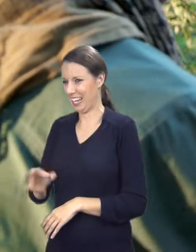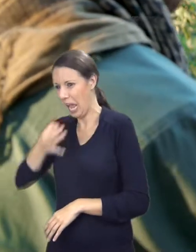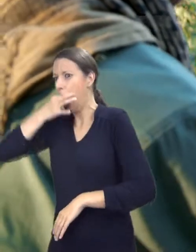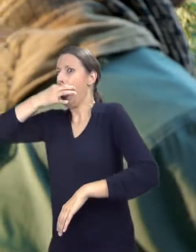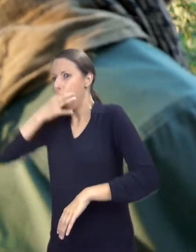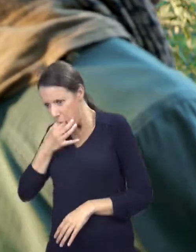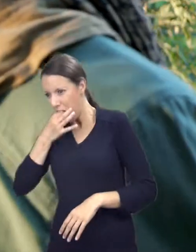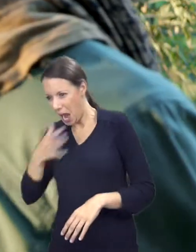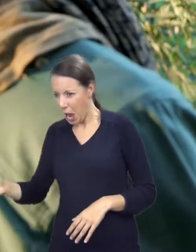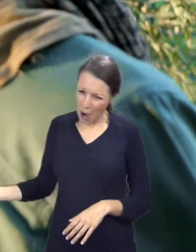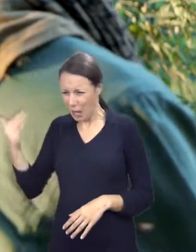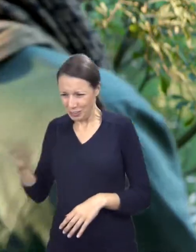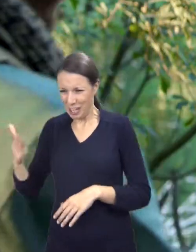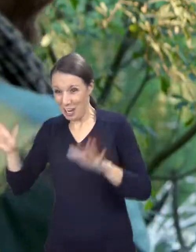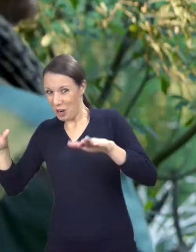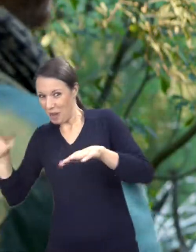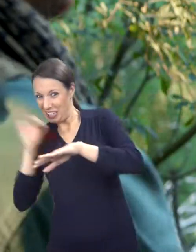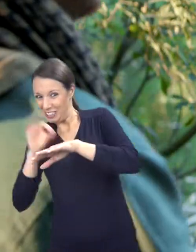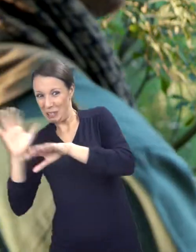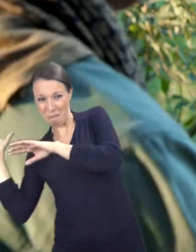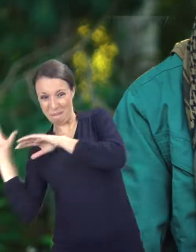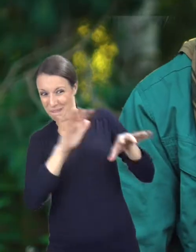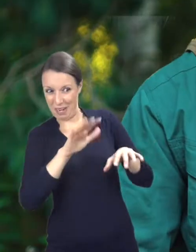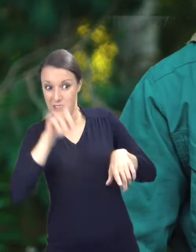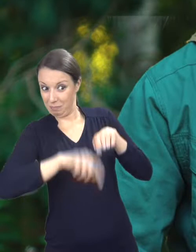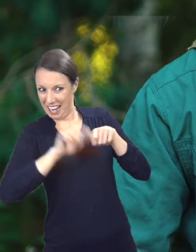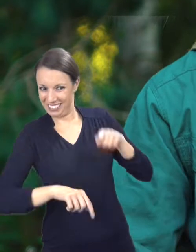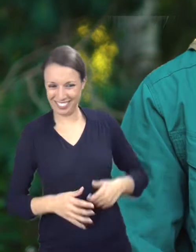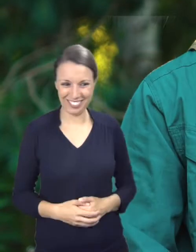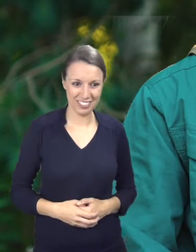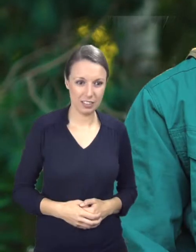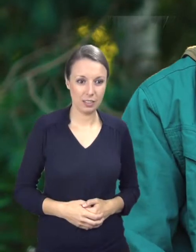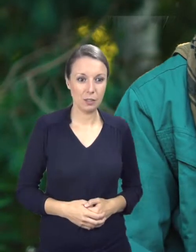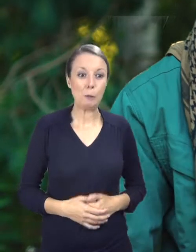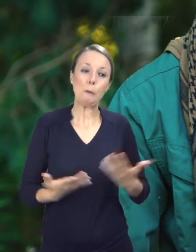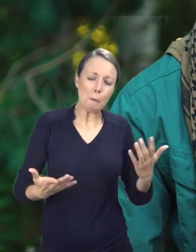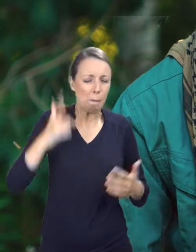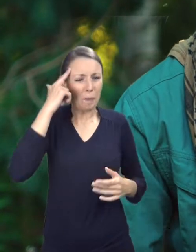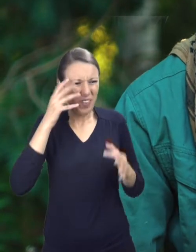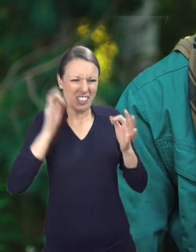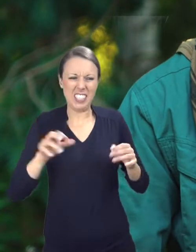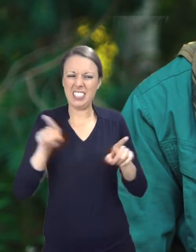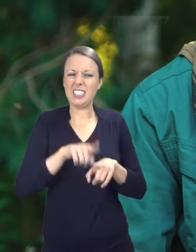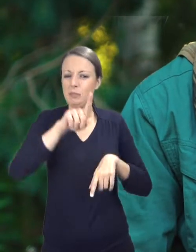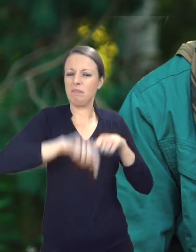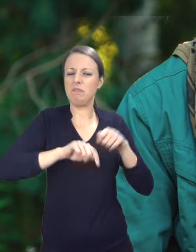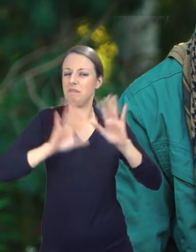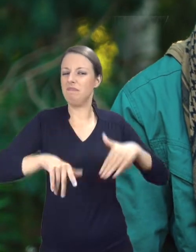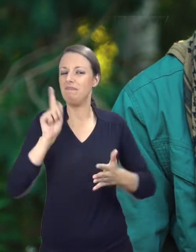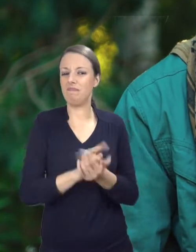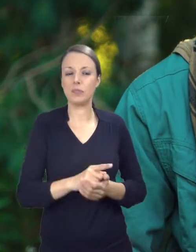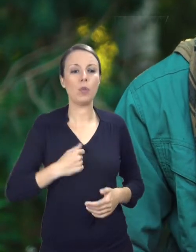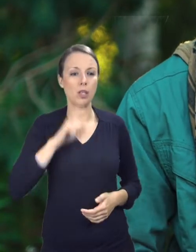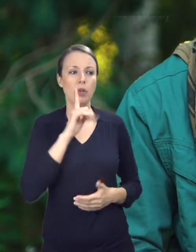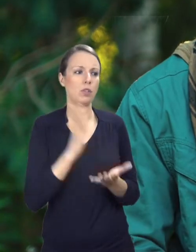i tutaj można. Sprawdzamy gościa. No ten test myślę, że też przejdę. Ja już z kolei przyzwyczaiłem się